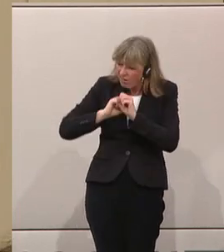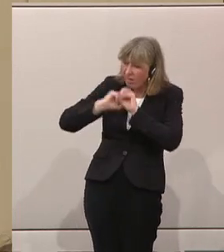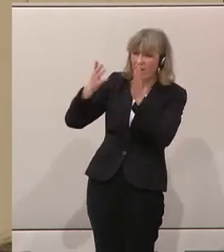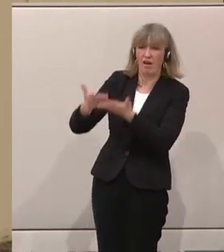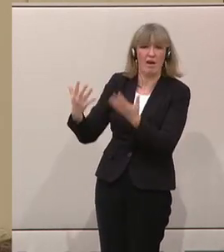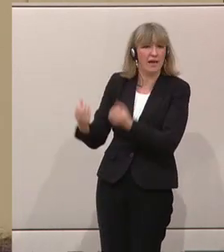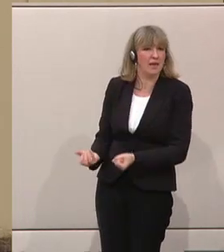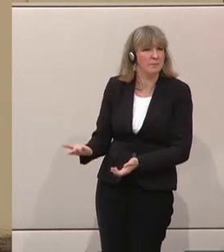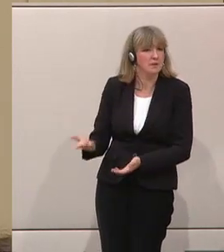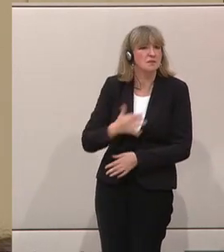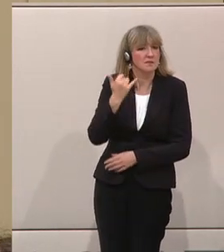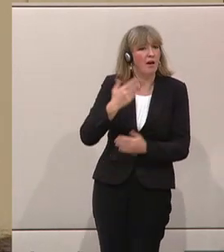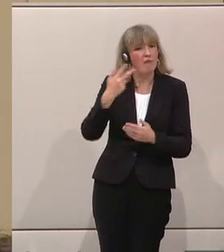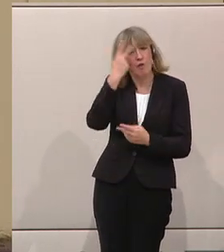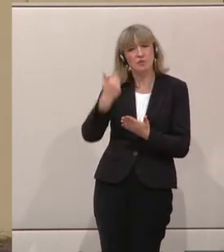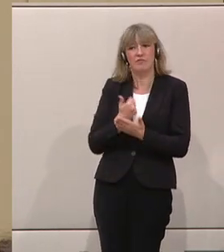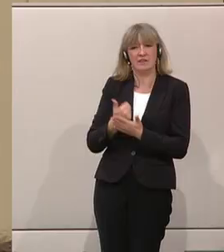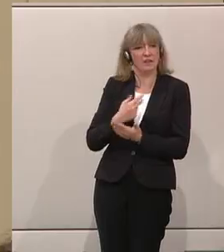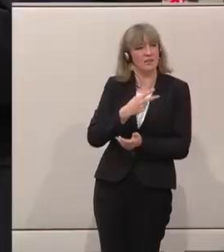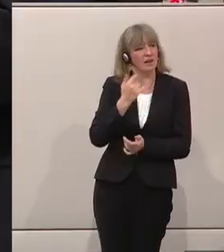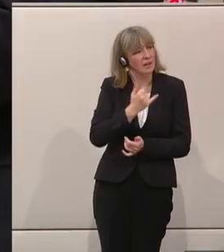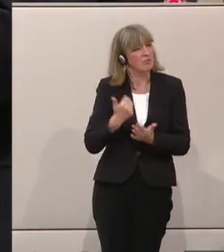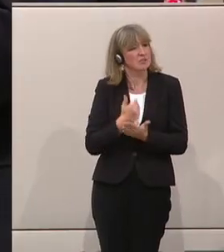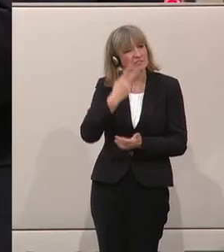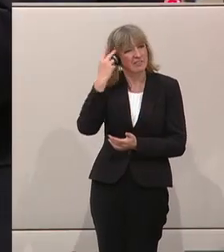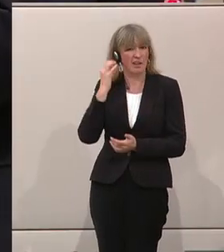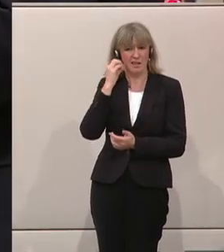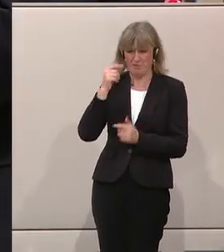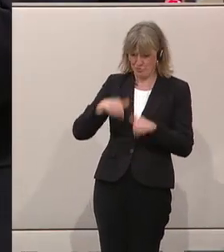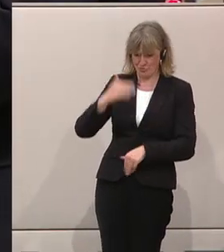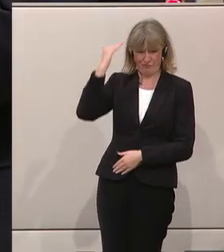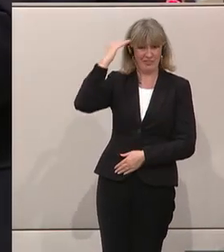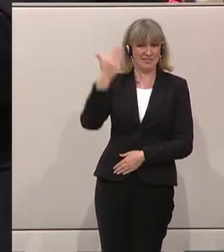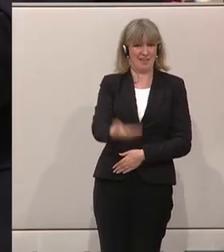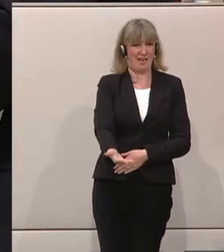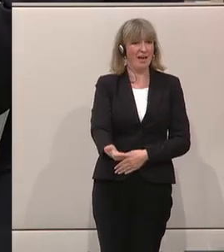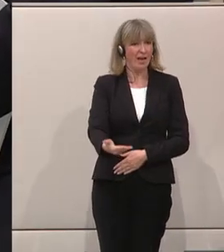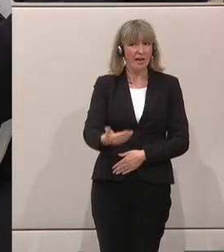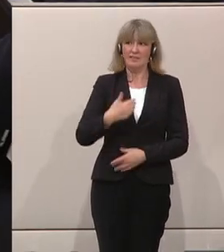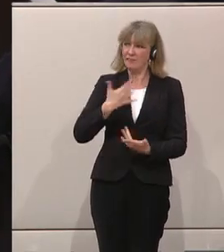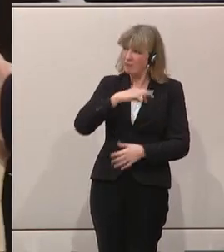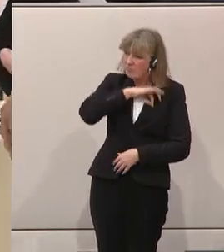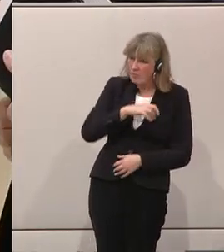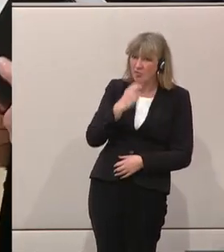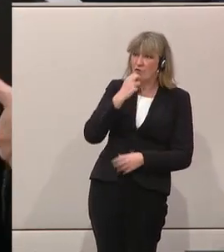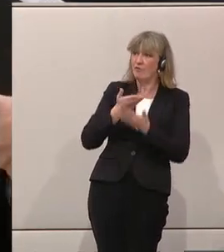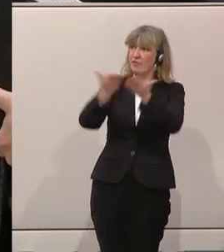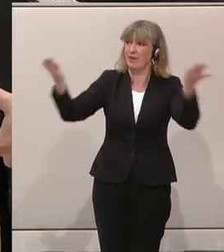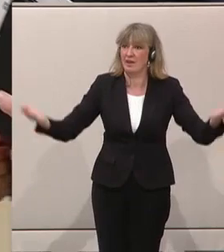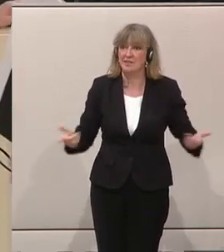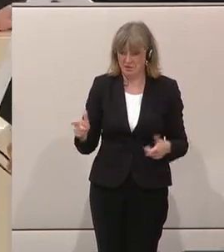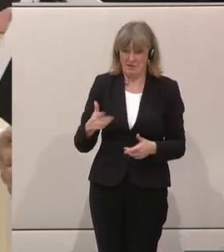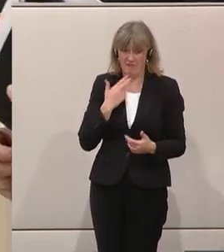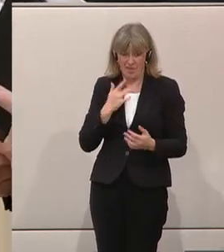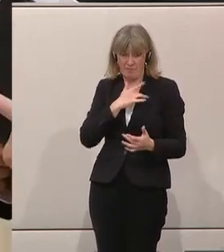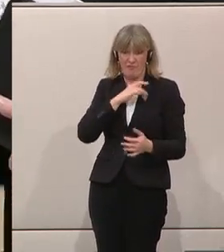ist dieses Ergebnis, dass jeder Volksvertreter und jede Volksvertreterin hierinnen eigentlich wissen sollte, wem gegenüber wir verpflichtet sind. Und das sind die